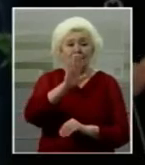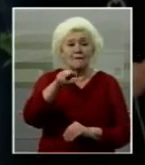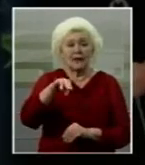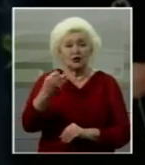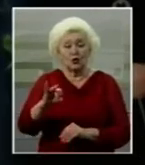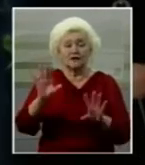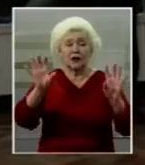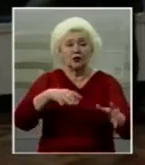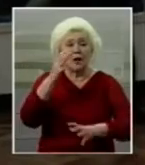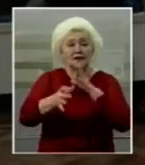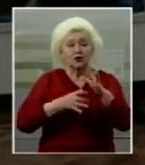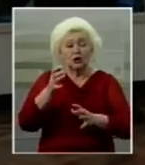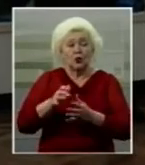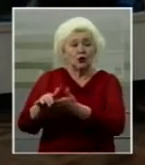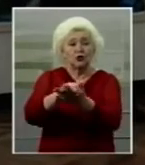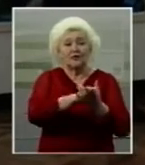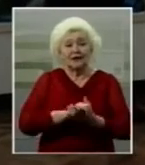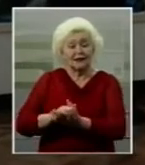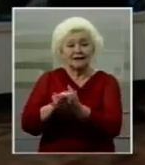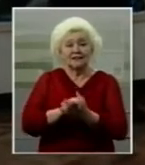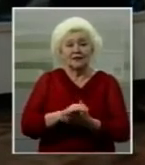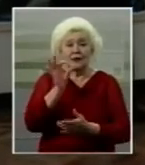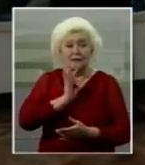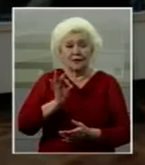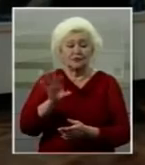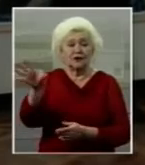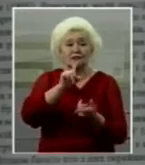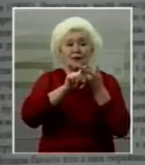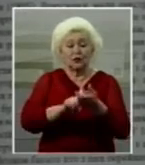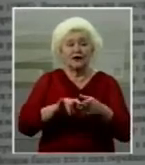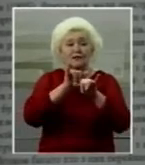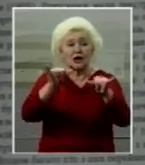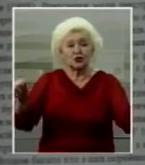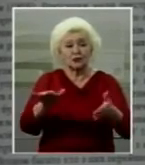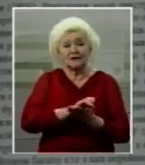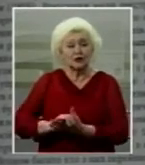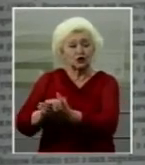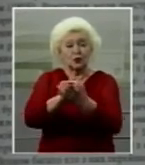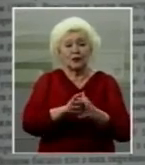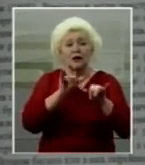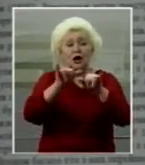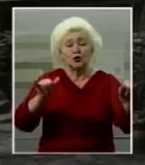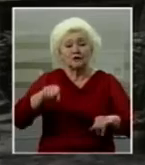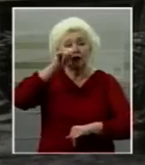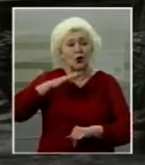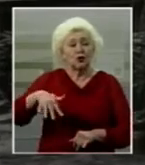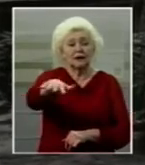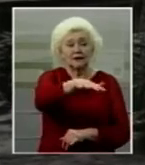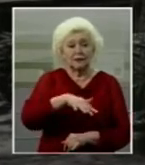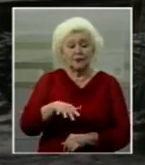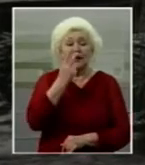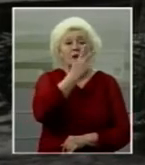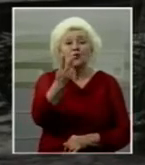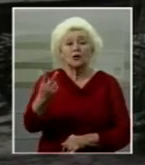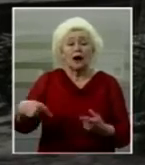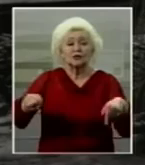голова Міжнародного товариства німців. Тут все пов'язане з розвитком суспільства, з розвитком українських територій. Показує,